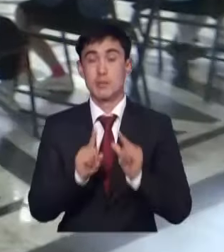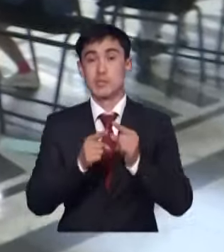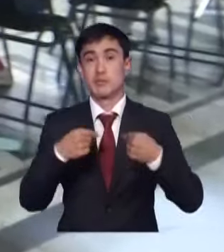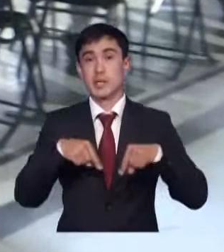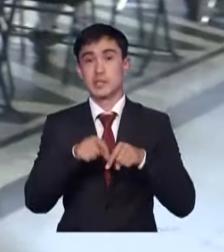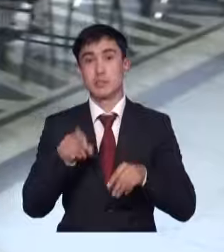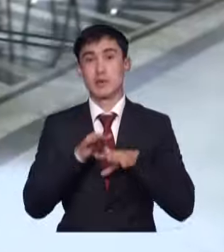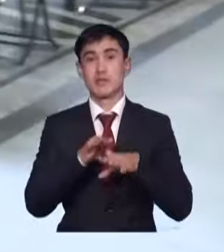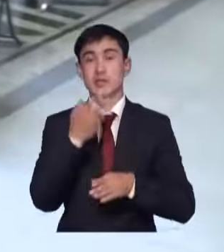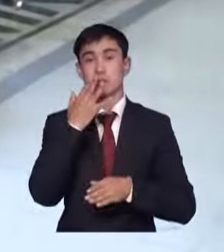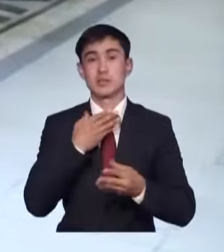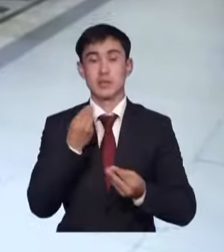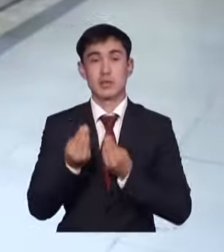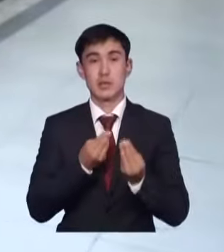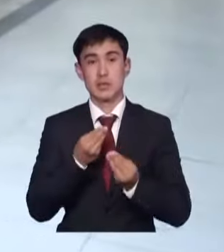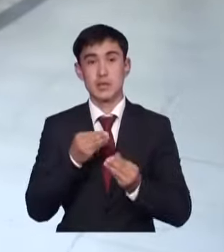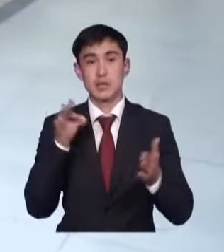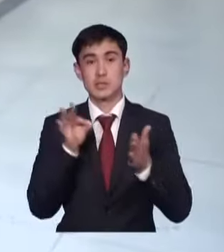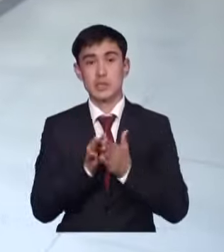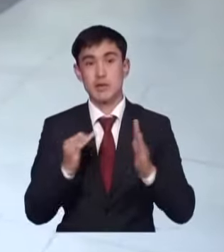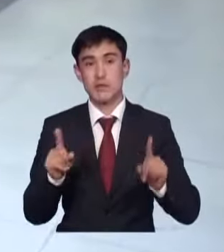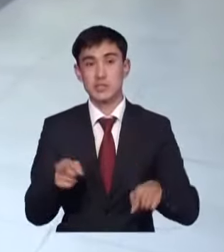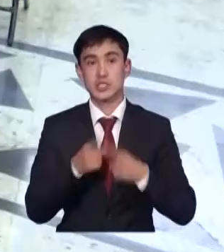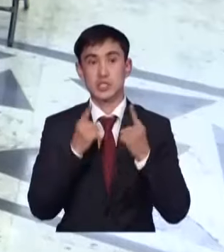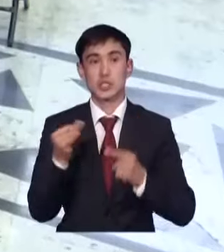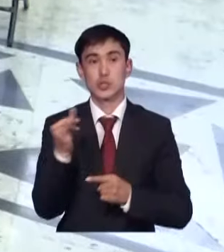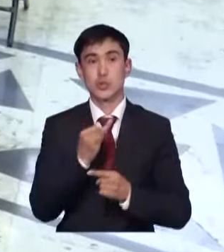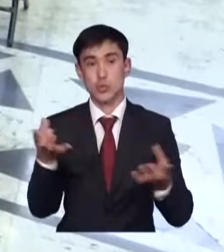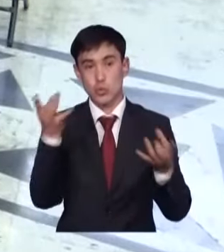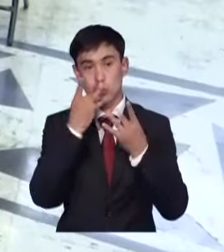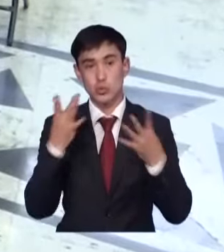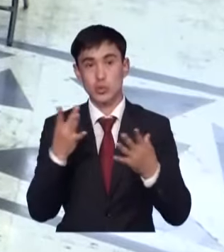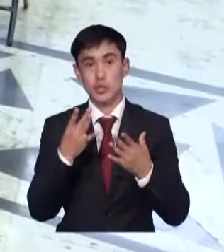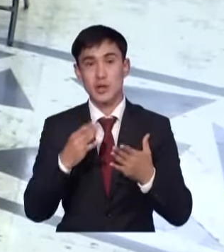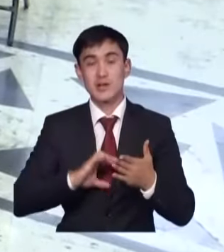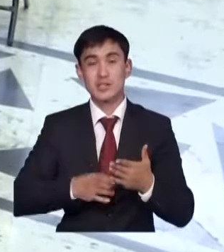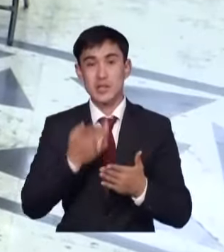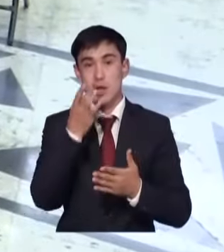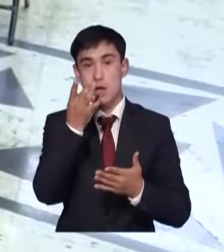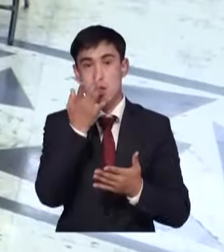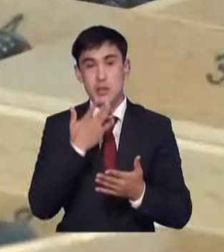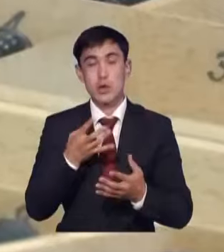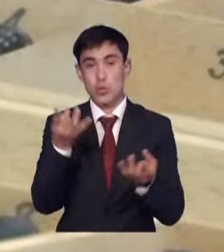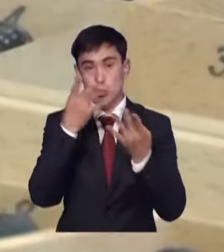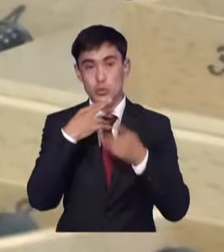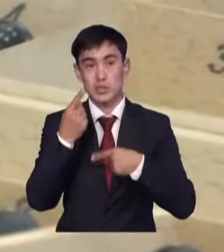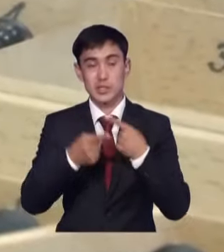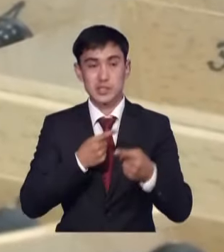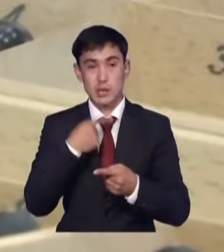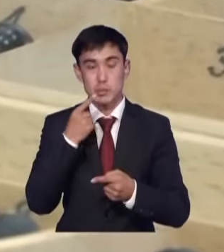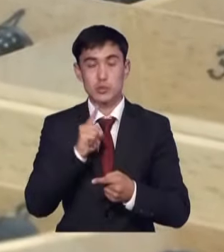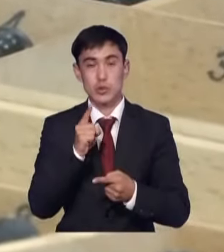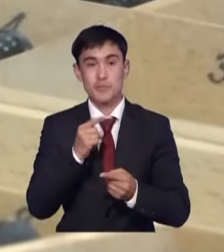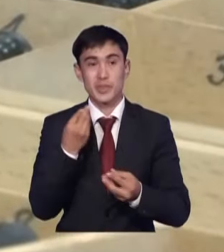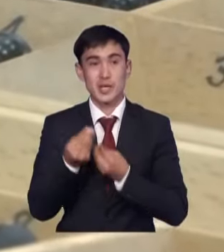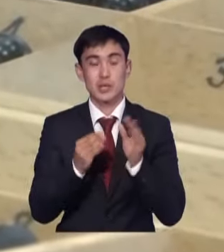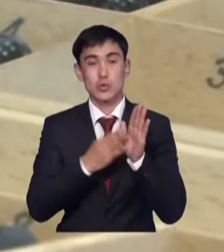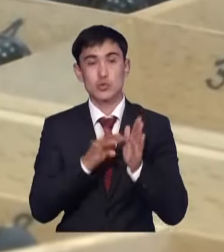организаторов, проведение национальной игры нацелено на возрождение историко-культурных, в частности, этнокультурных традиций. Стоит отметить, что